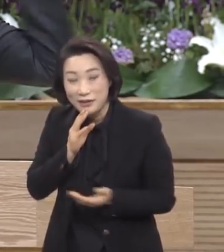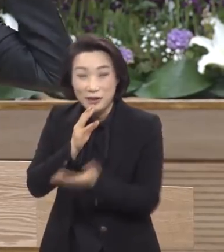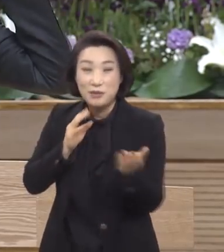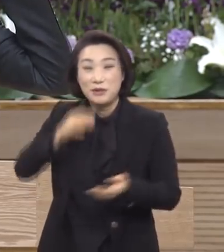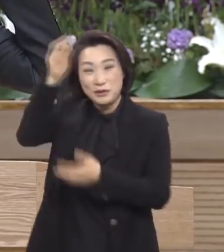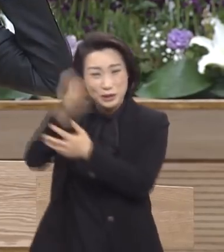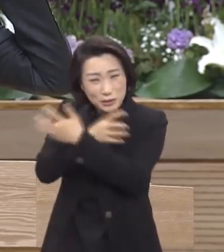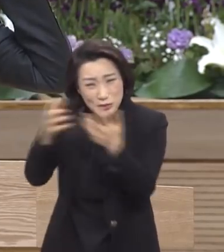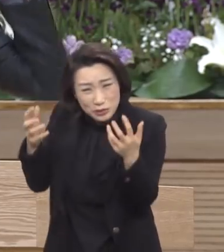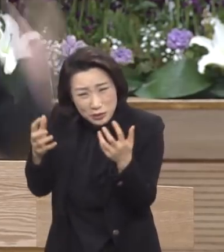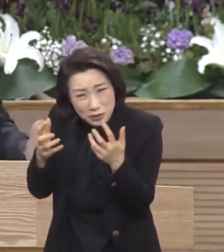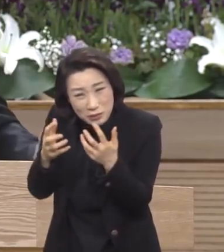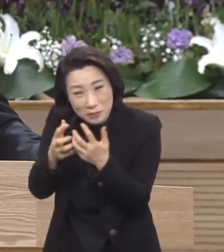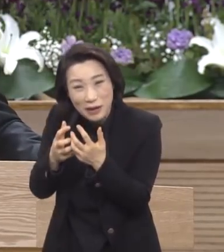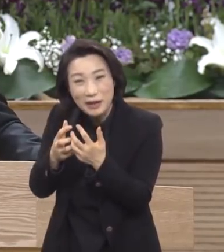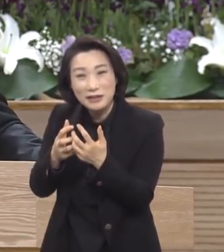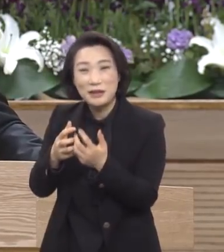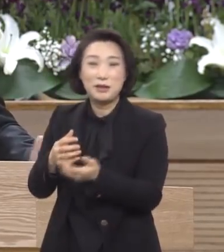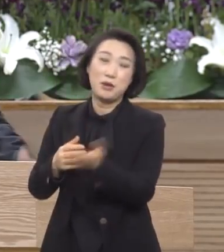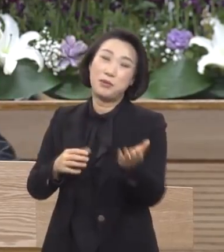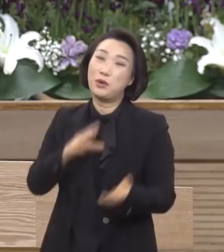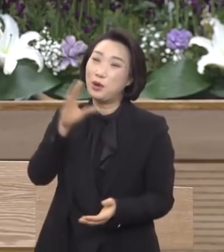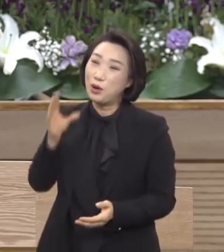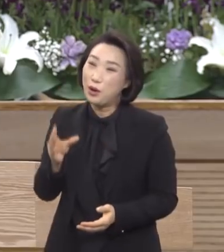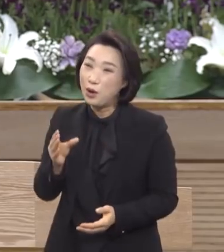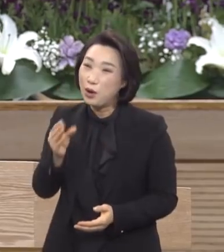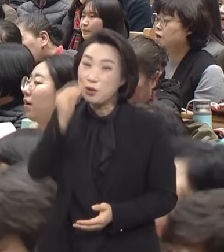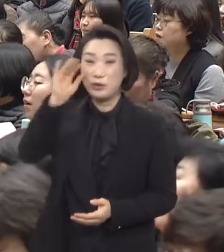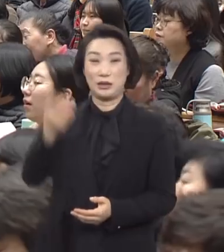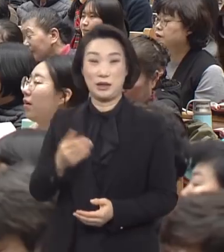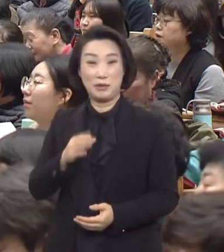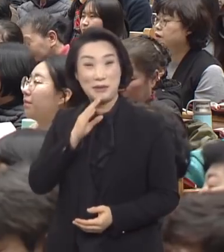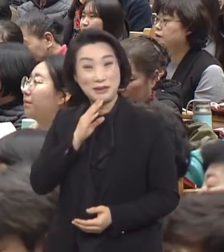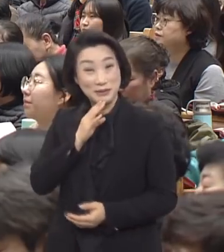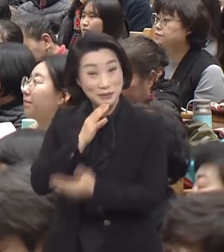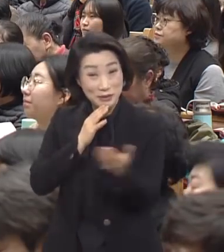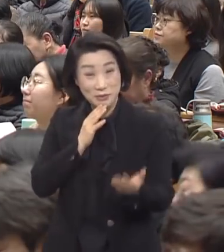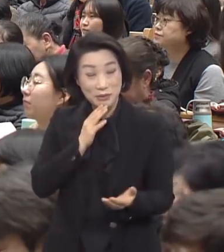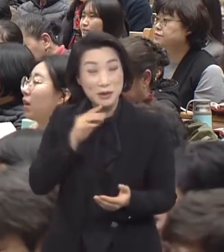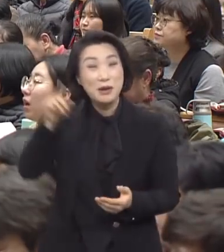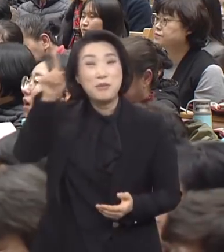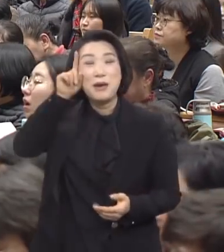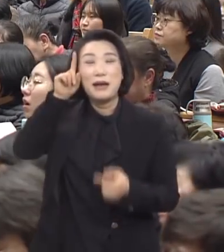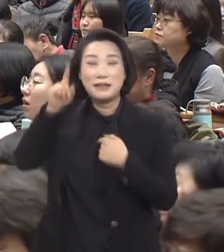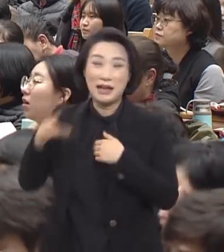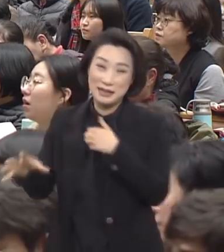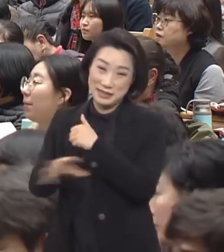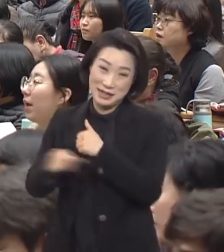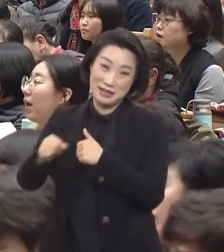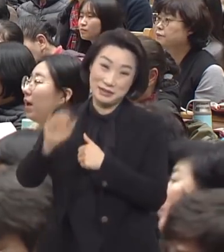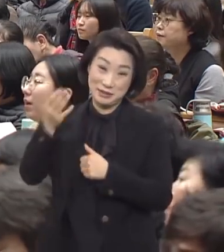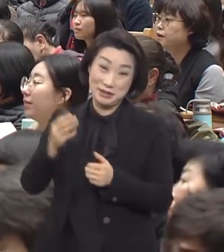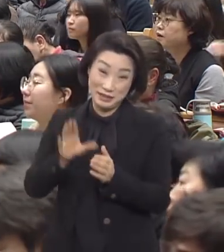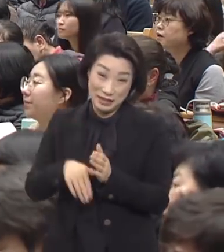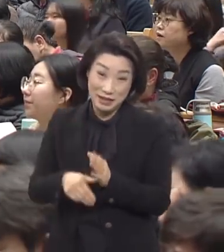성령이 충만하면 거룩해져 버린다 이 말이야. 100% 나를 장악하시면